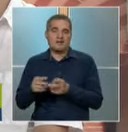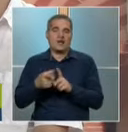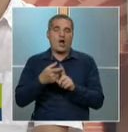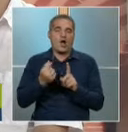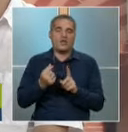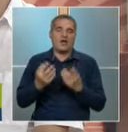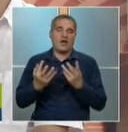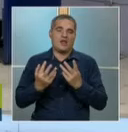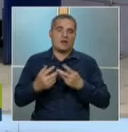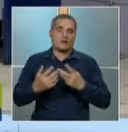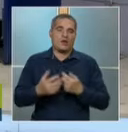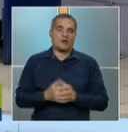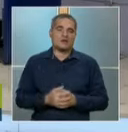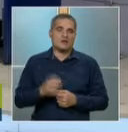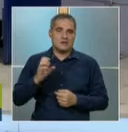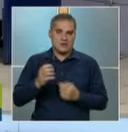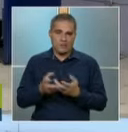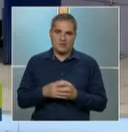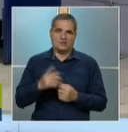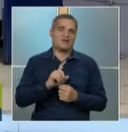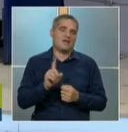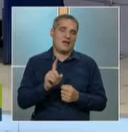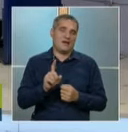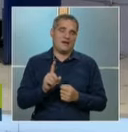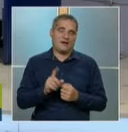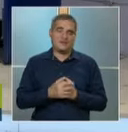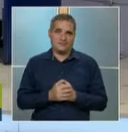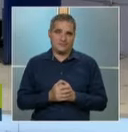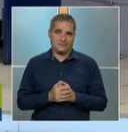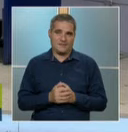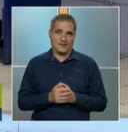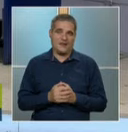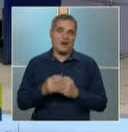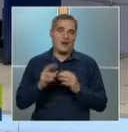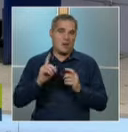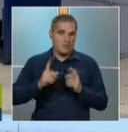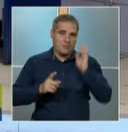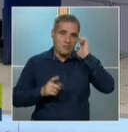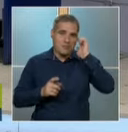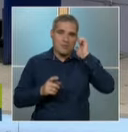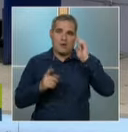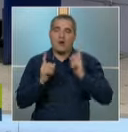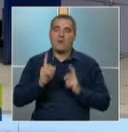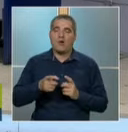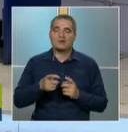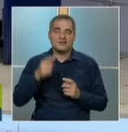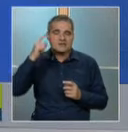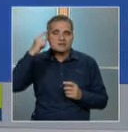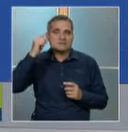технологиите? Самуил? Не. В действителност може да се